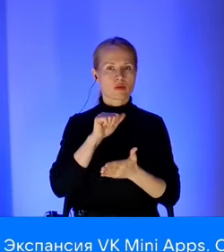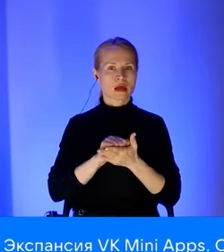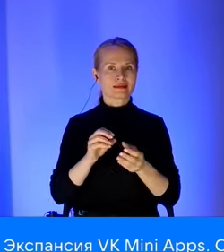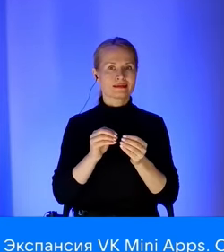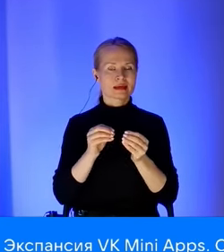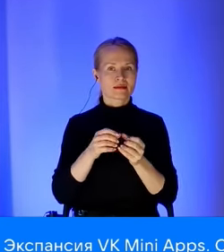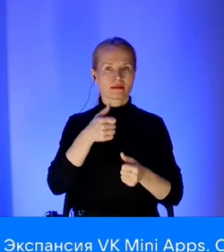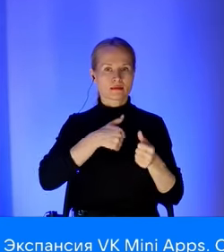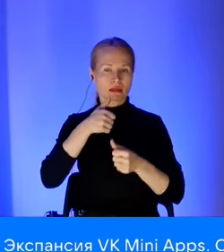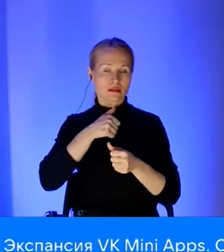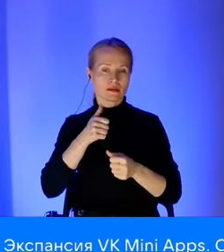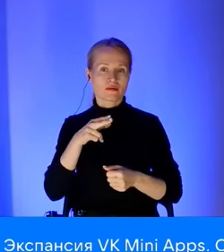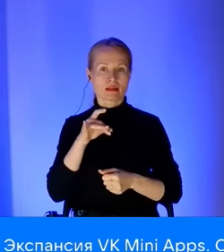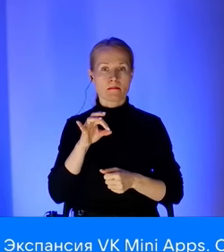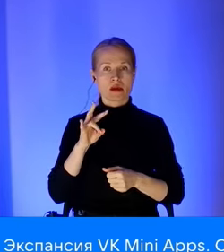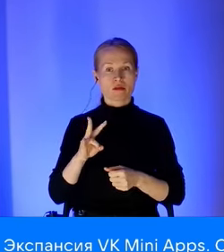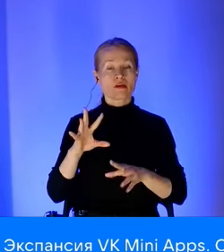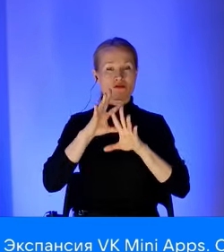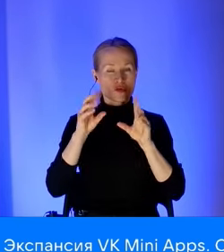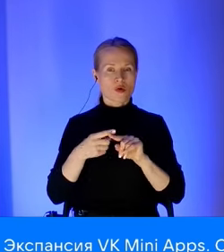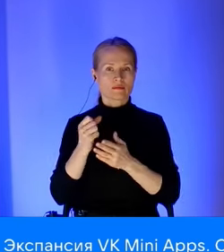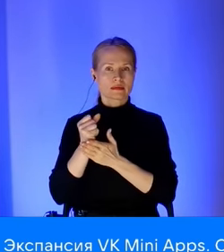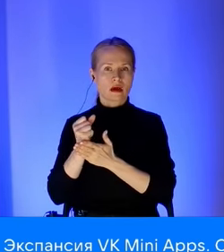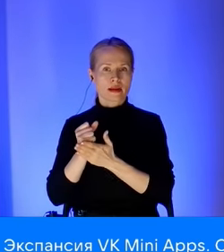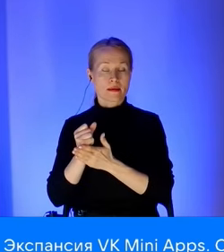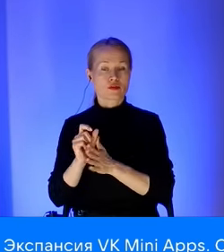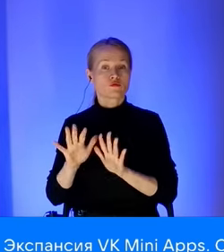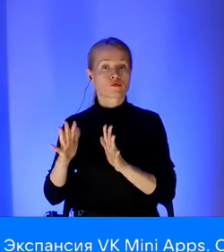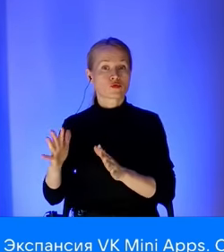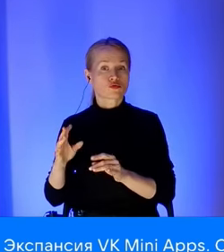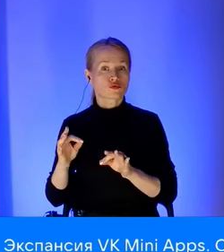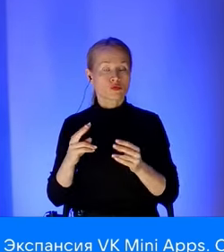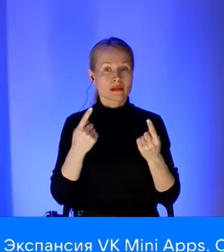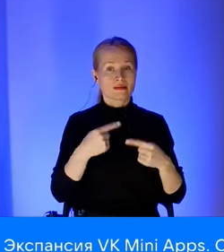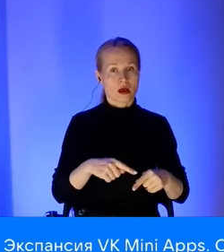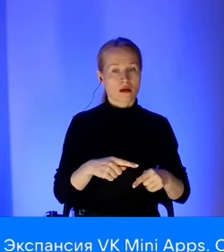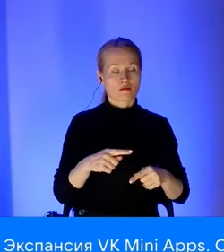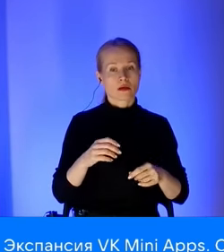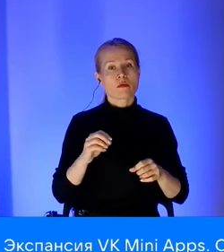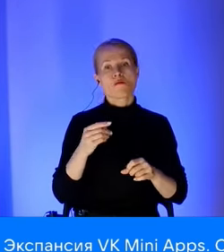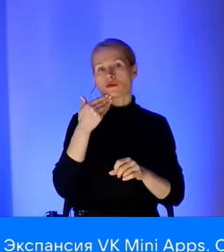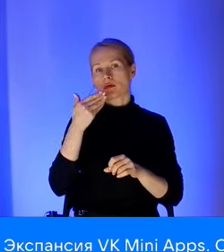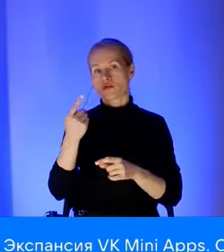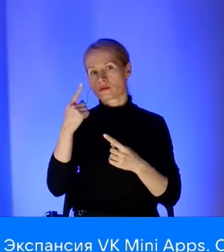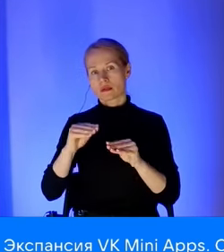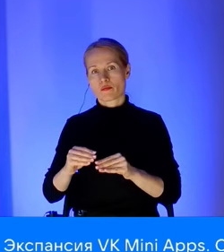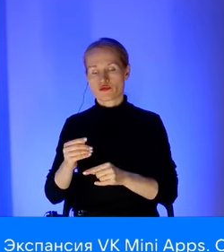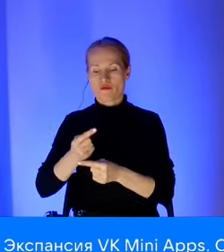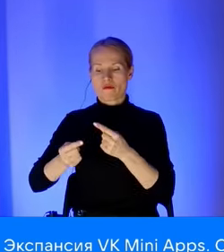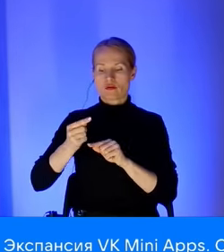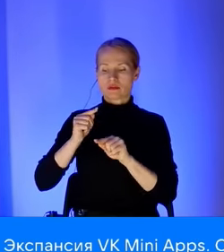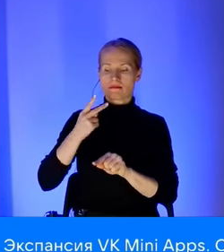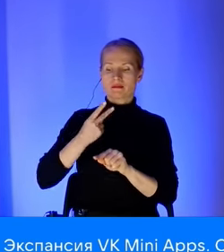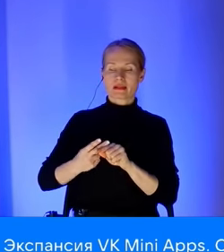десятки тестовых доменов, и все эти состояния мы сохраняем. Если в какой-то момент что-то пошло не так, мы можем по запросу разработчика разобраться, где же его